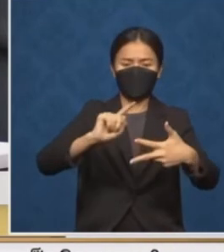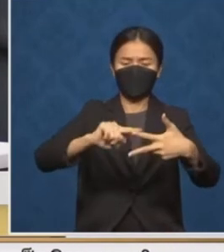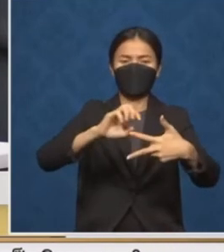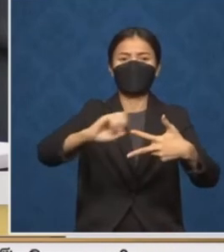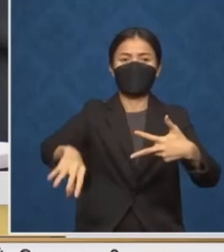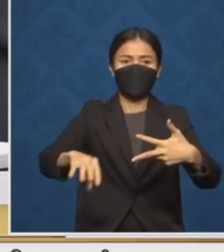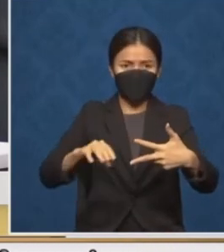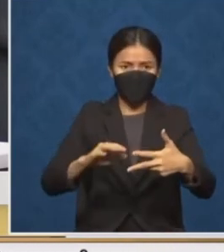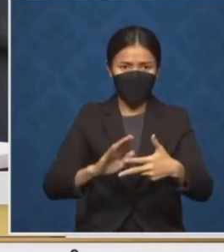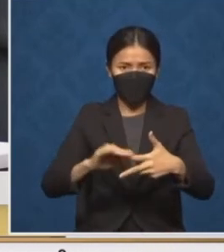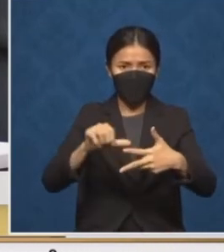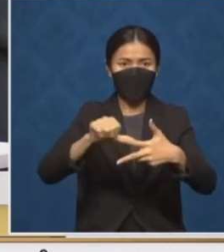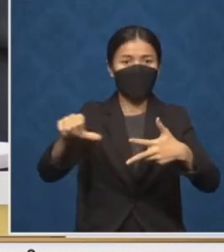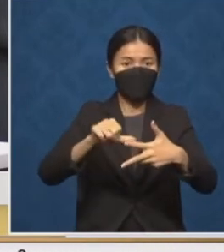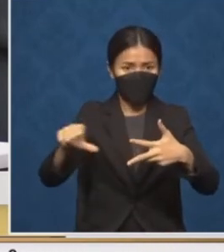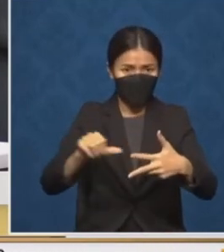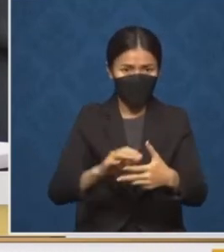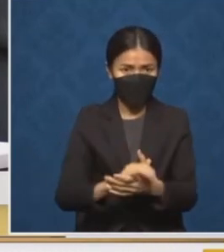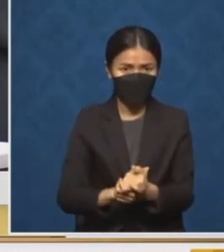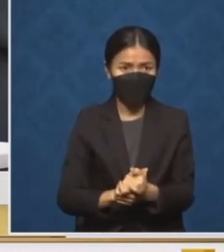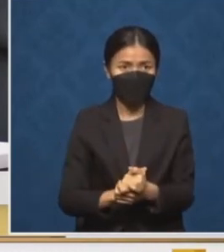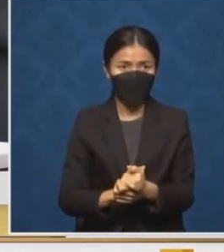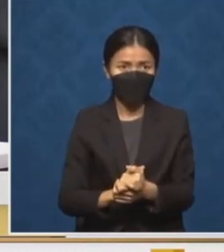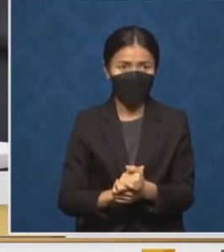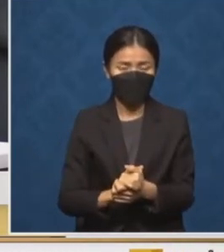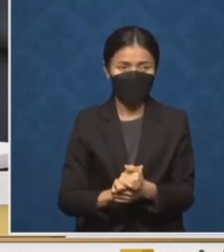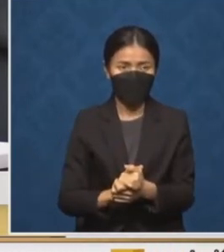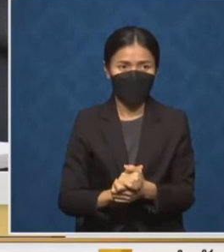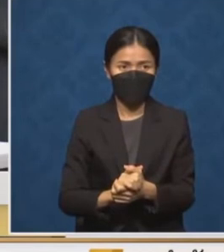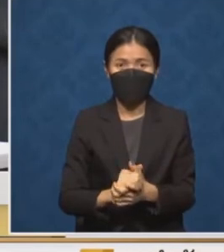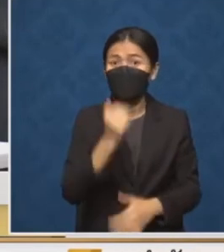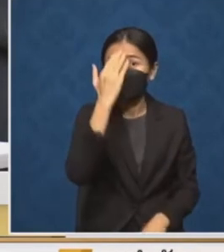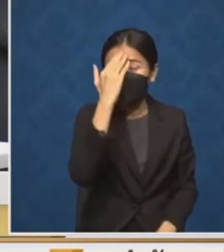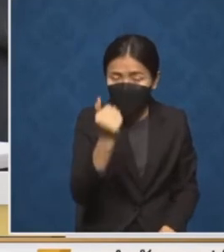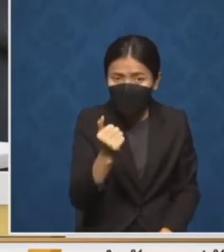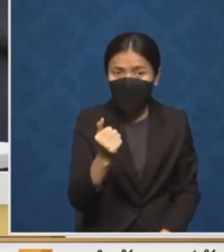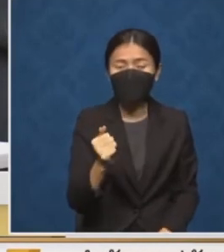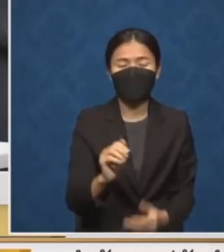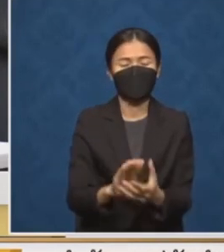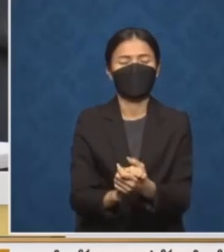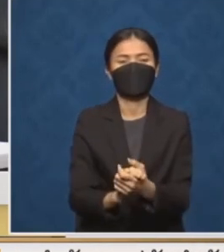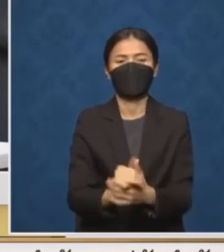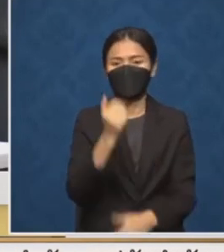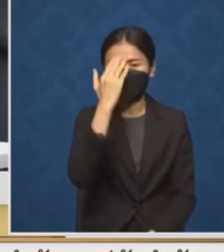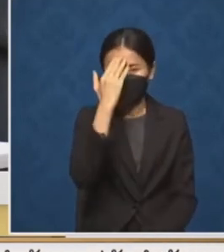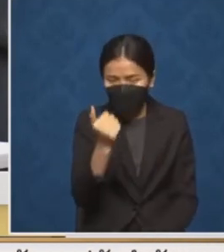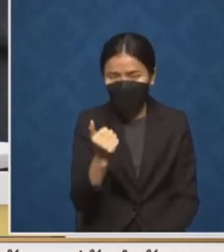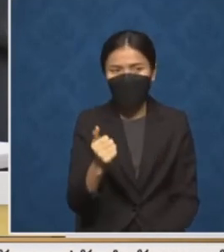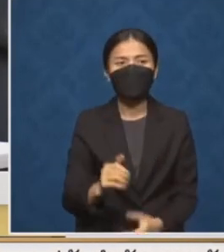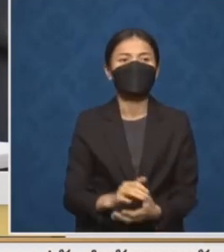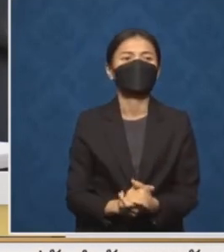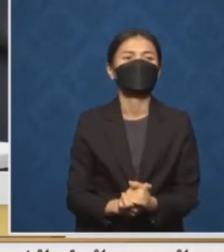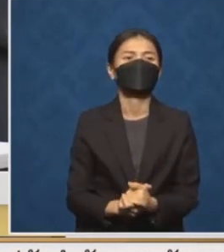ออกเพื่อให้กฎหมายนี้เพื่อให้การใช้งบประมาณนี้เป็นการเคารพต่อสภาแ